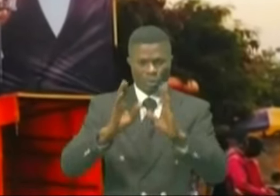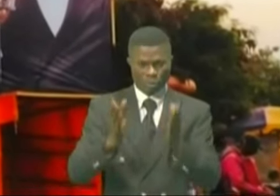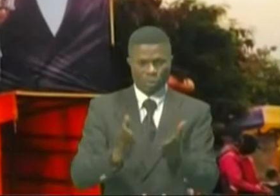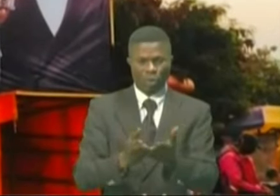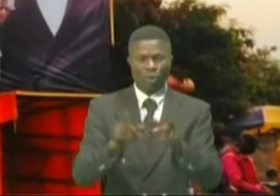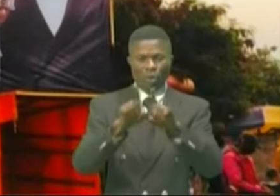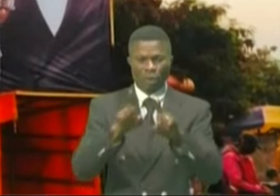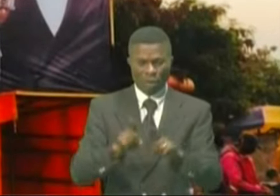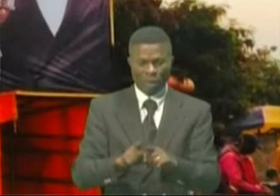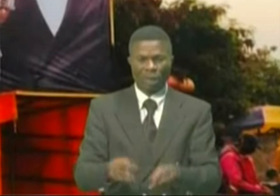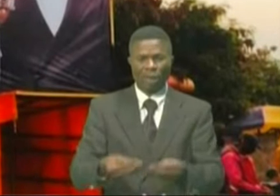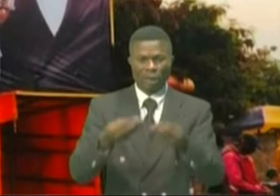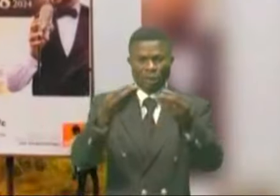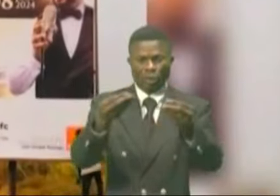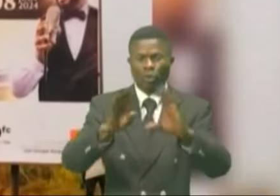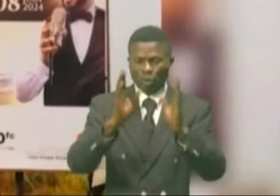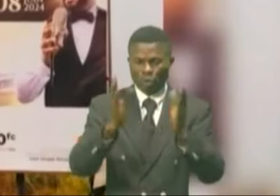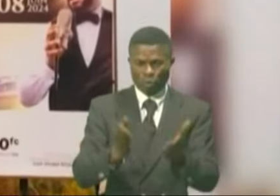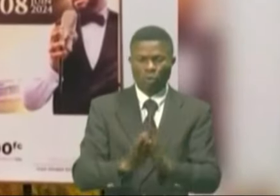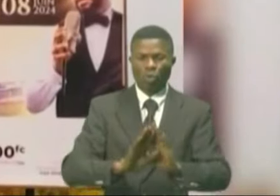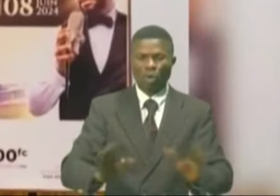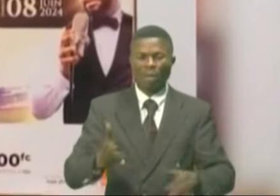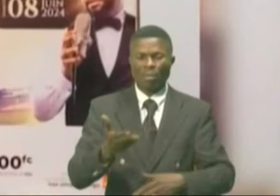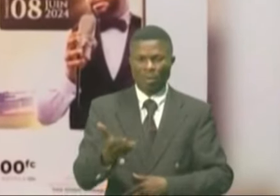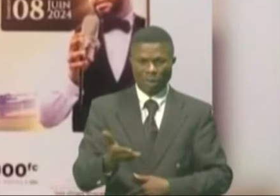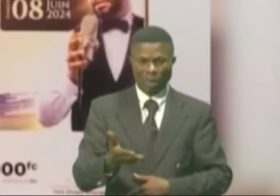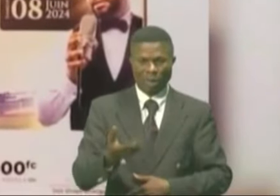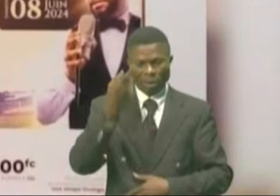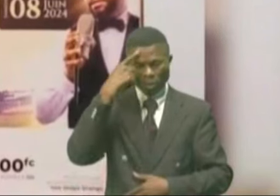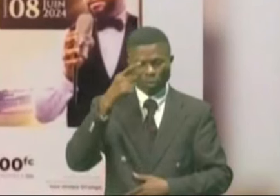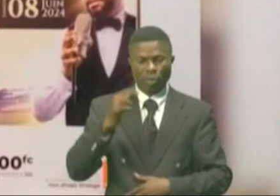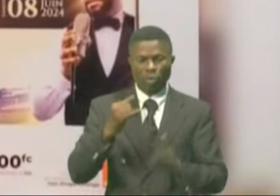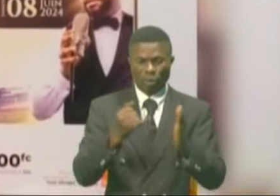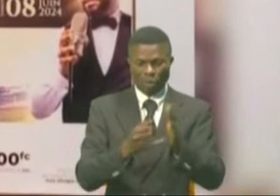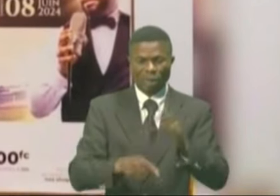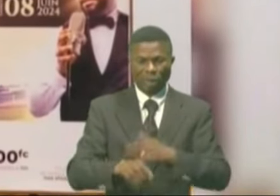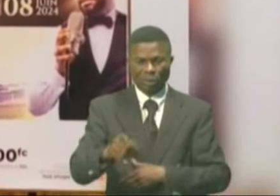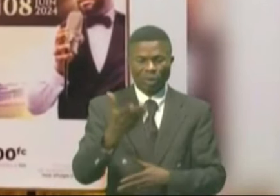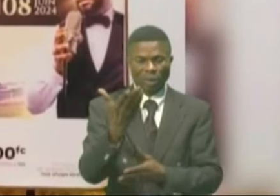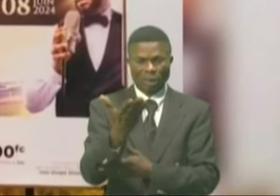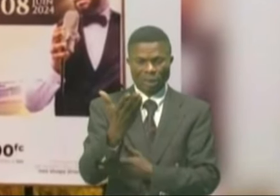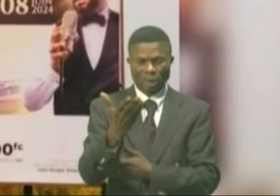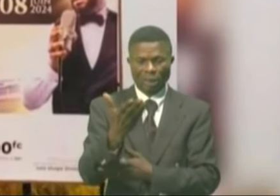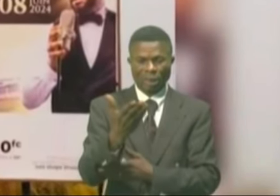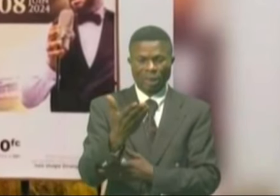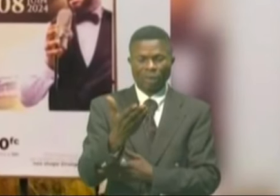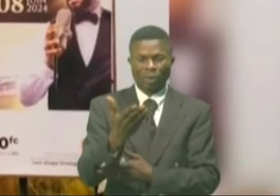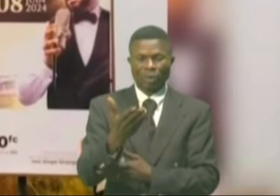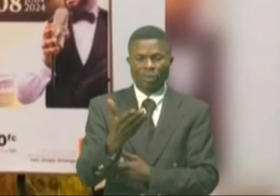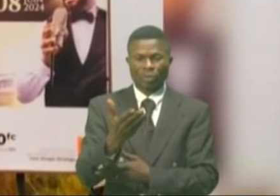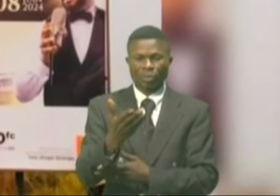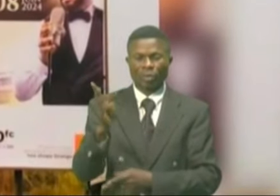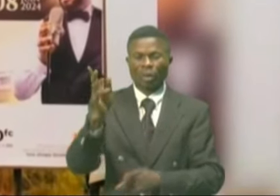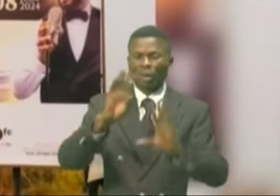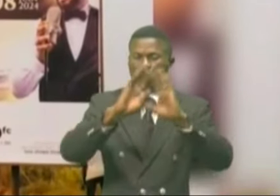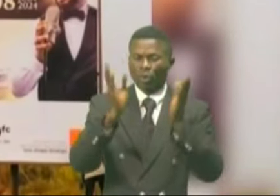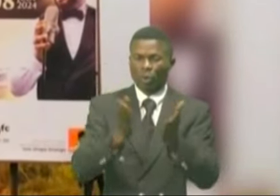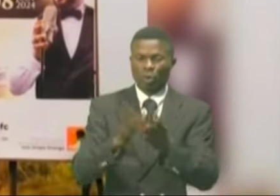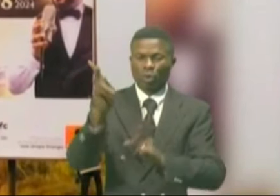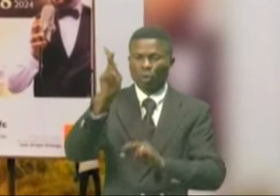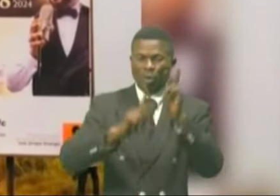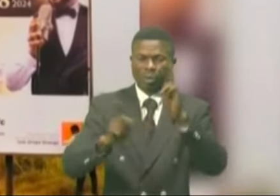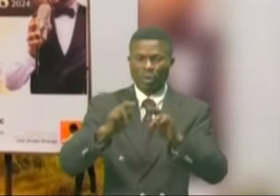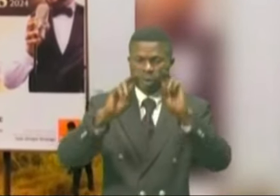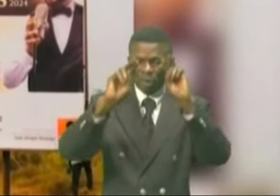et apporter ce que nous pouvons apporter. Et pour ce samedi, j'apporte mon art pour le public, pour le peuple,